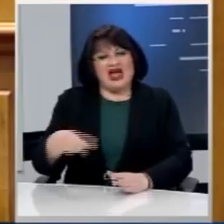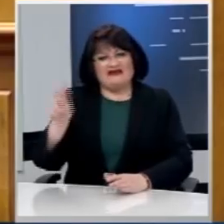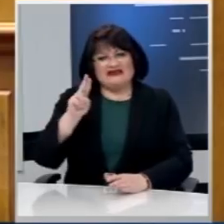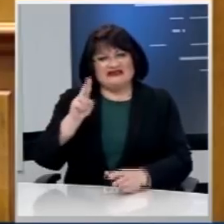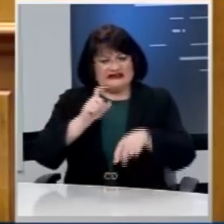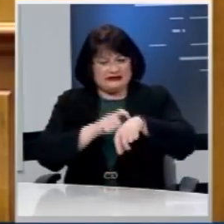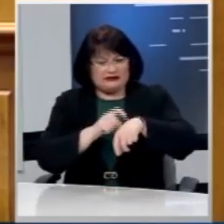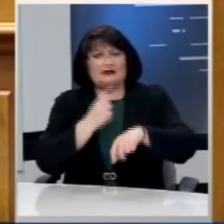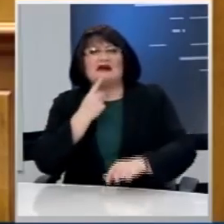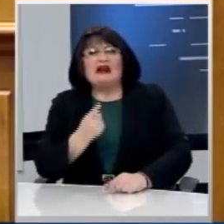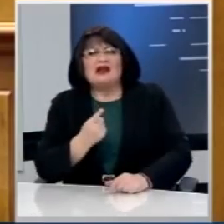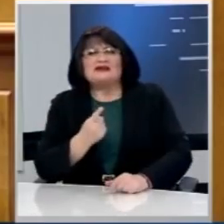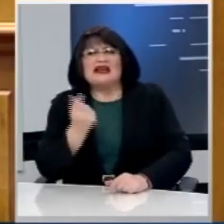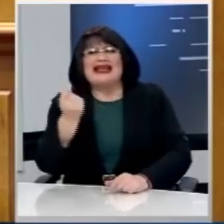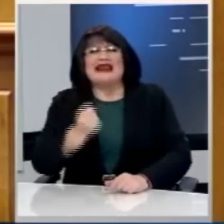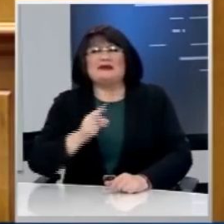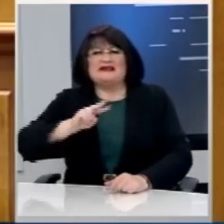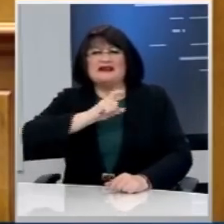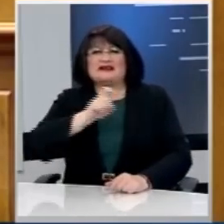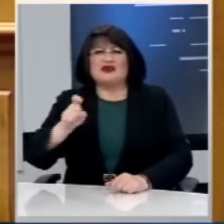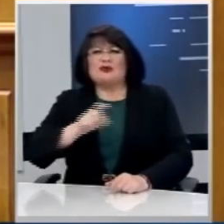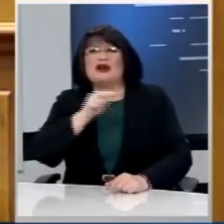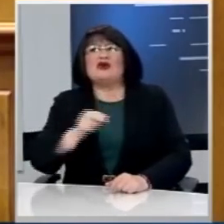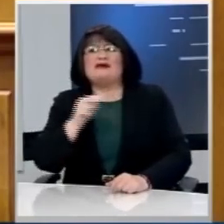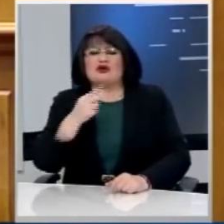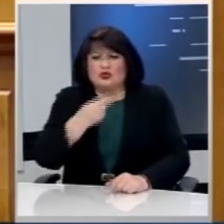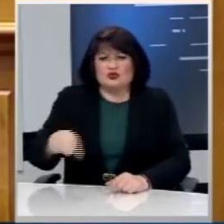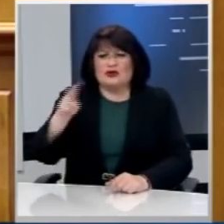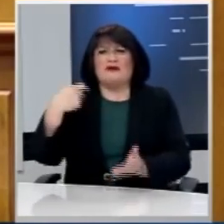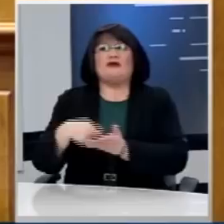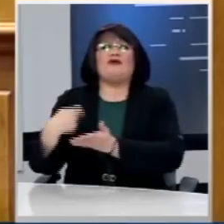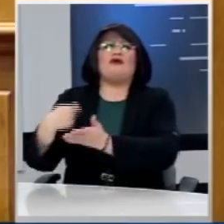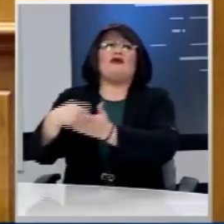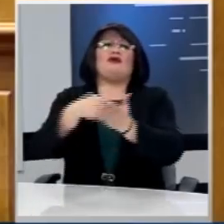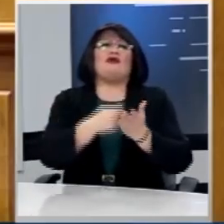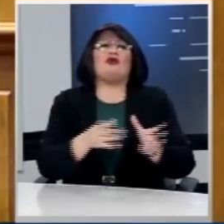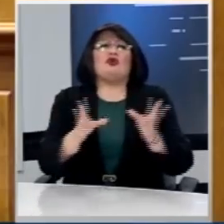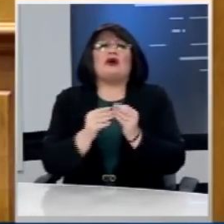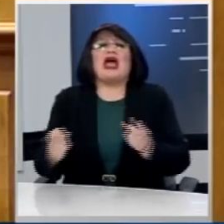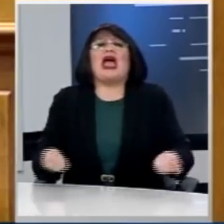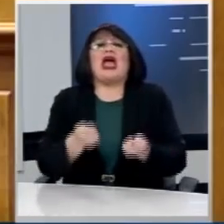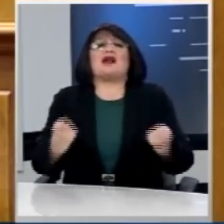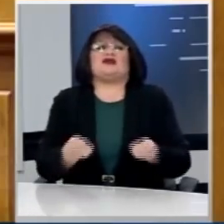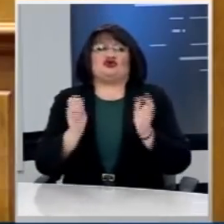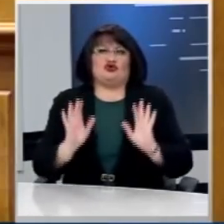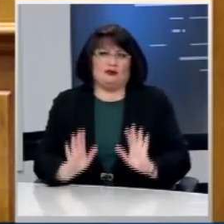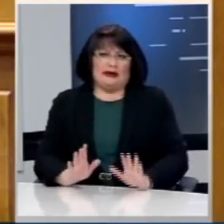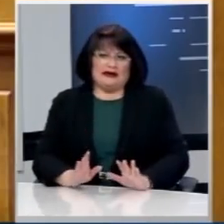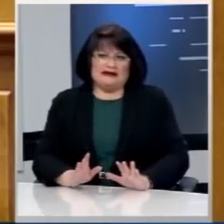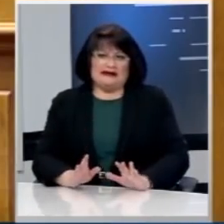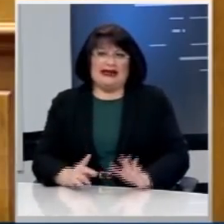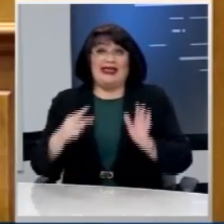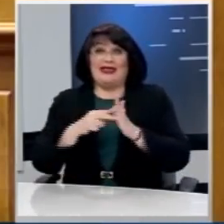την ίδια ώρα προβλέπετε 1,5 δισεκατομμύρια ευρώ περισσότερους φόρους για τους εργαζόμενους σε σχέση